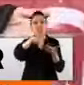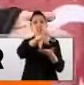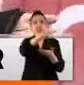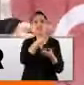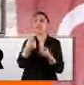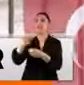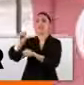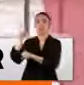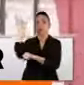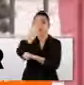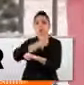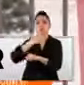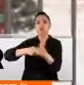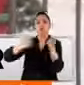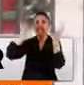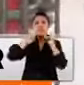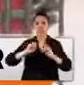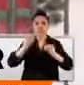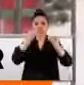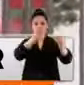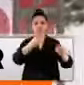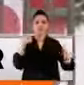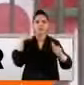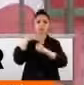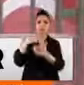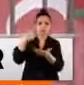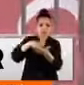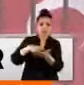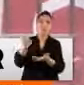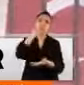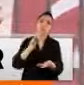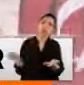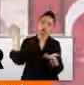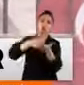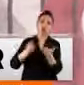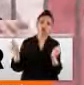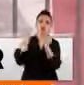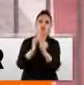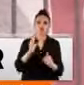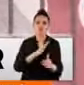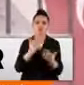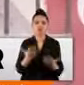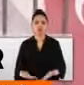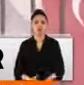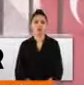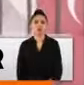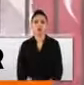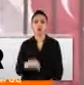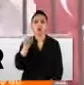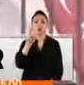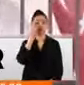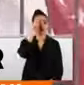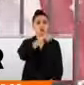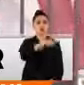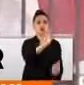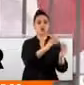kişilere verilmediği için icraya verilip tekrar ödenen paralar katıyla karşı taraftan yeniden alınıyor. İşte bu çetenin